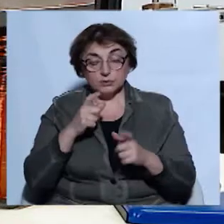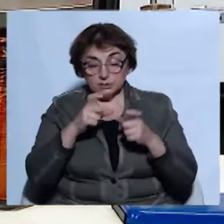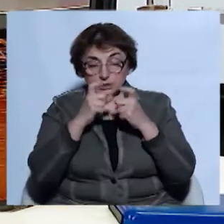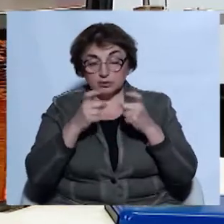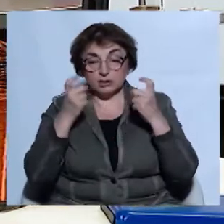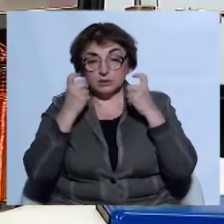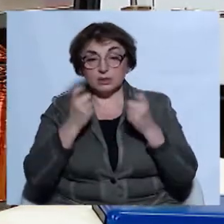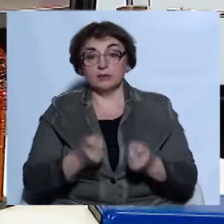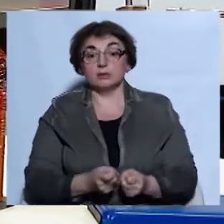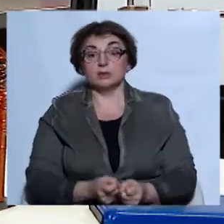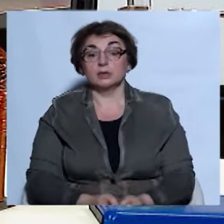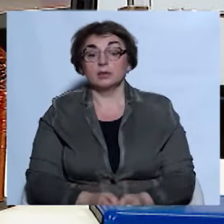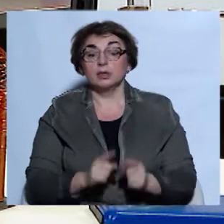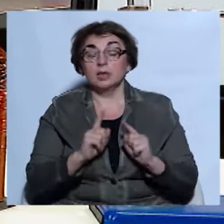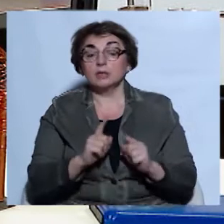მოვირგებ სათვალეებსაც.